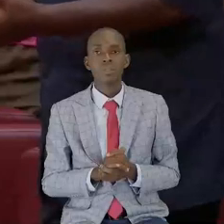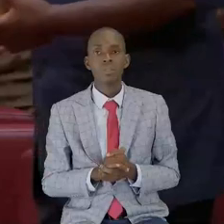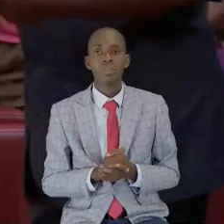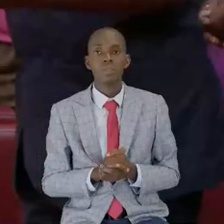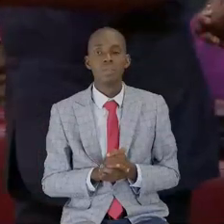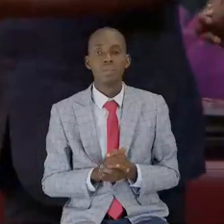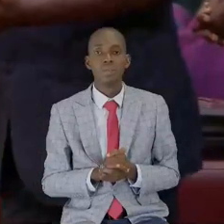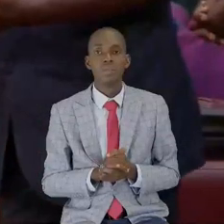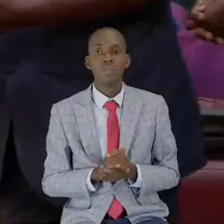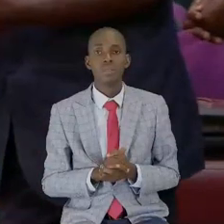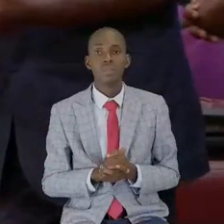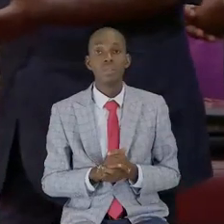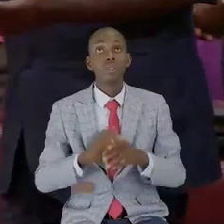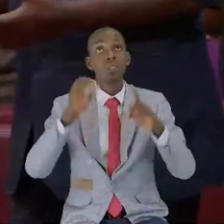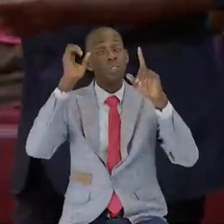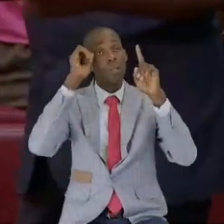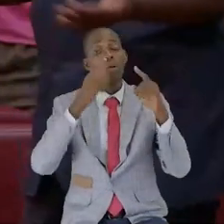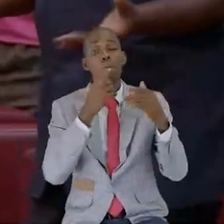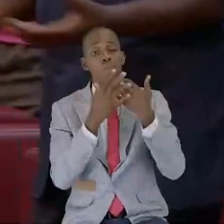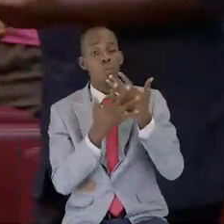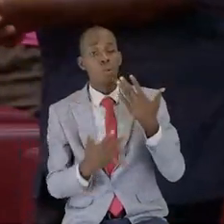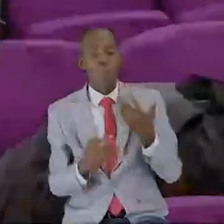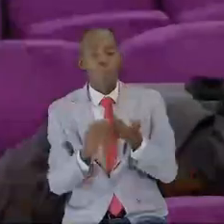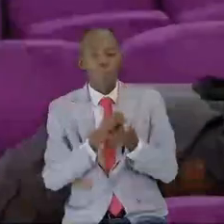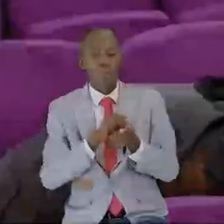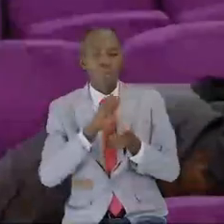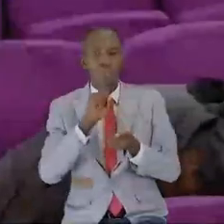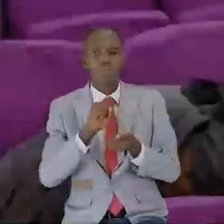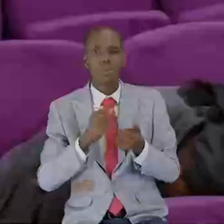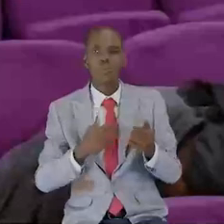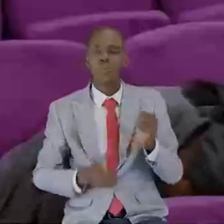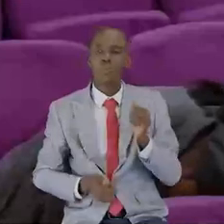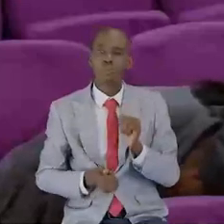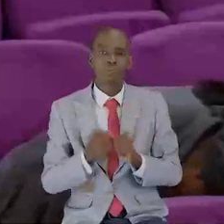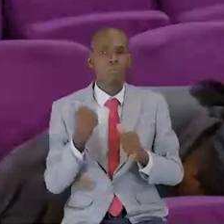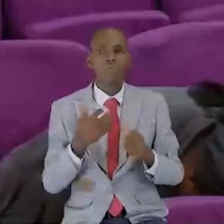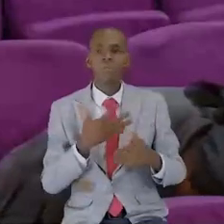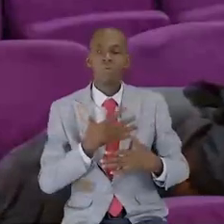Son sang lave plus blanc que la neige.